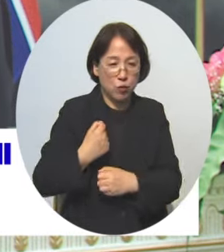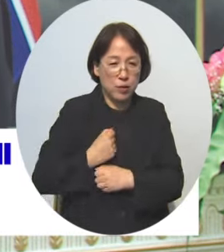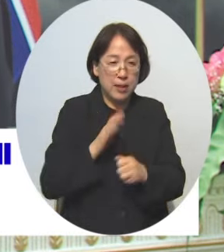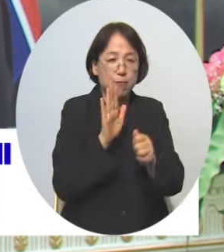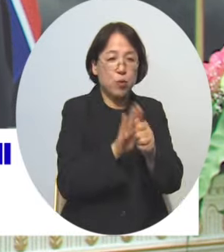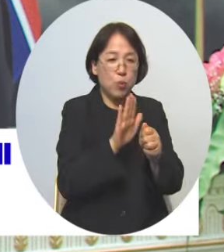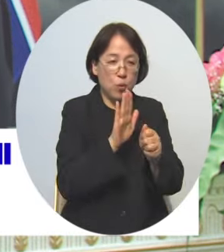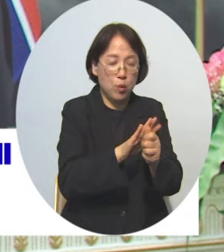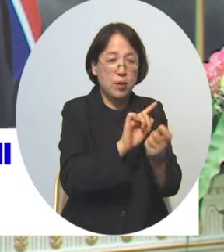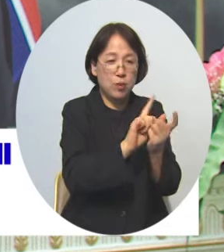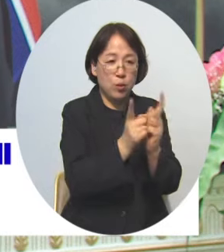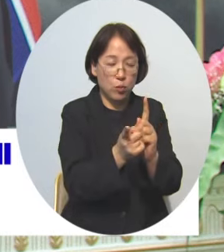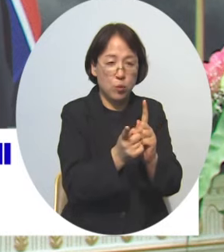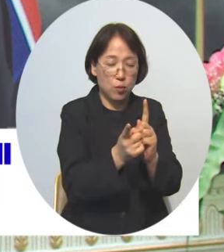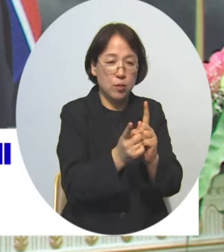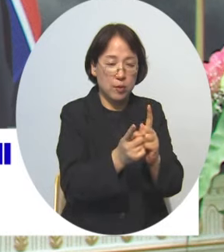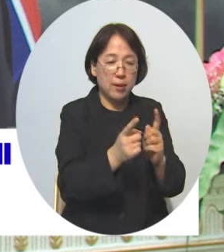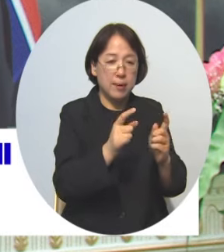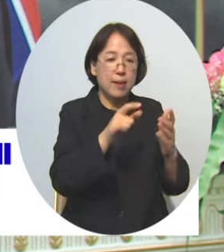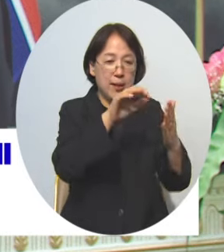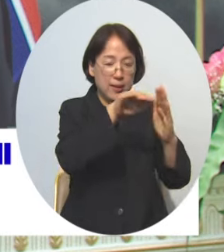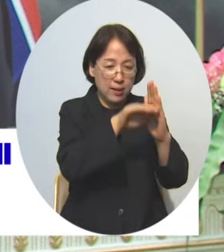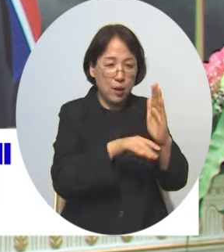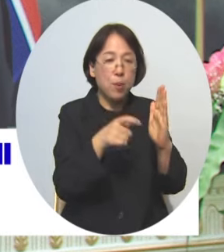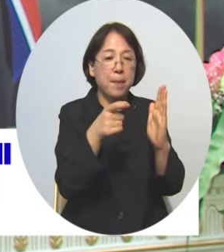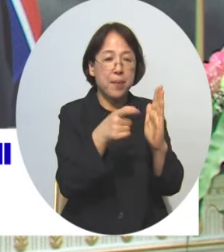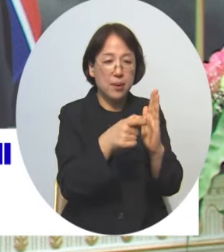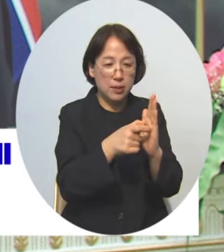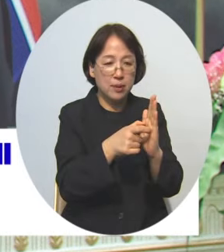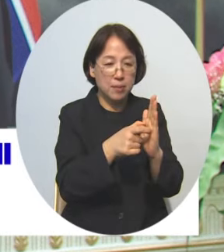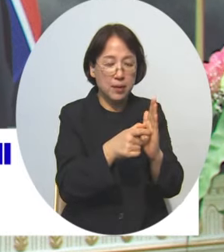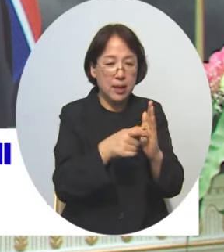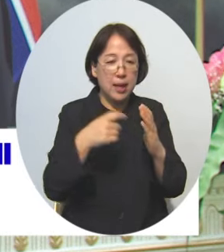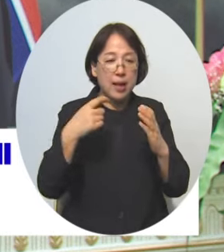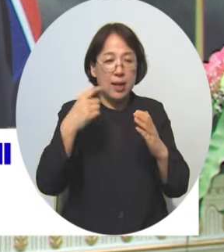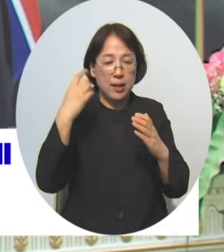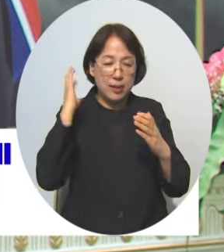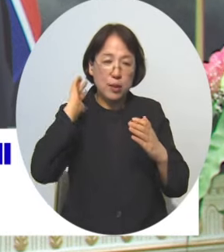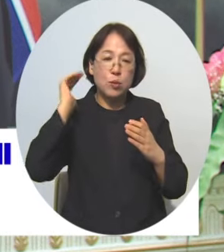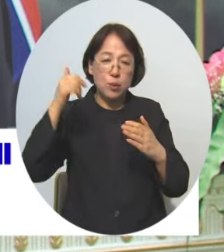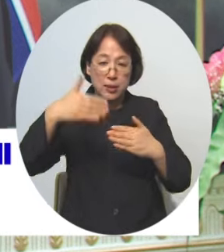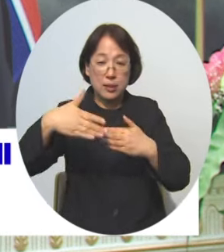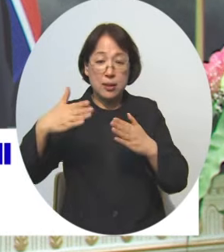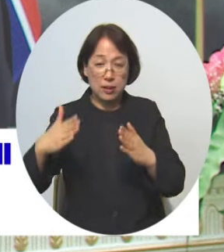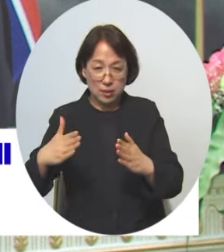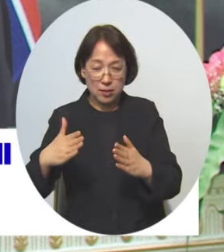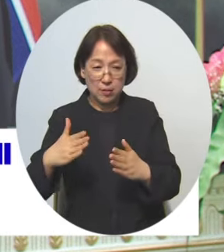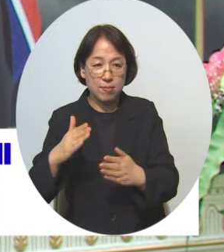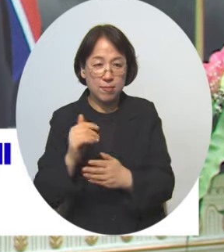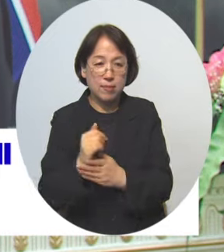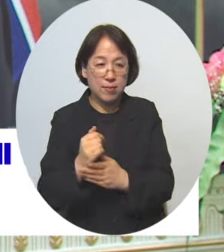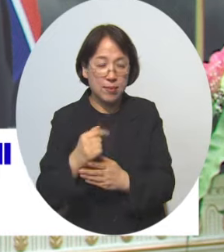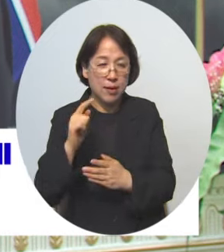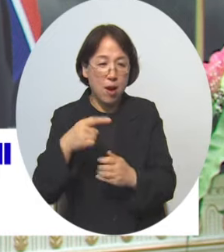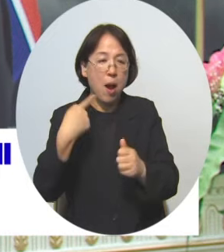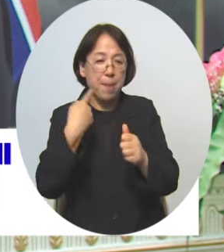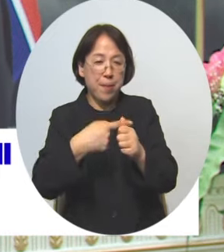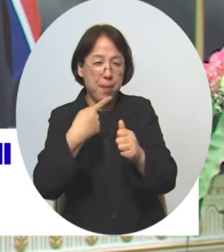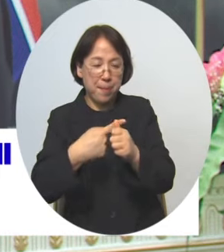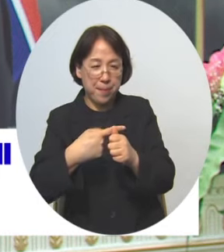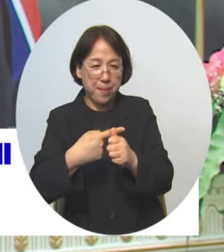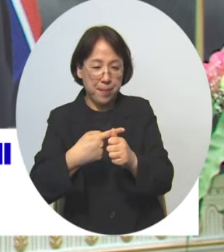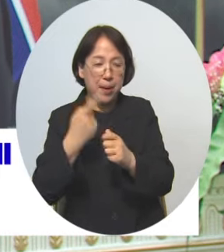제공한다는 내용을 명기했습니다. 대통령실은 러북 군사 밀착을 규탄하는 성명을 내고 국제사회의 책임을 저버린